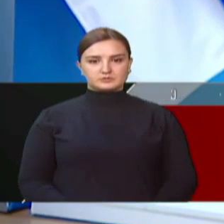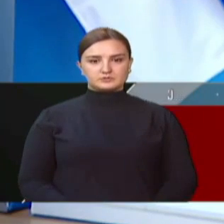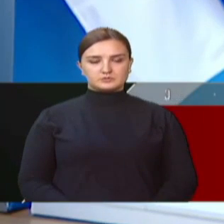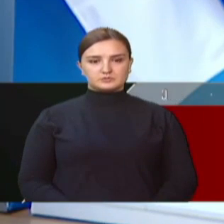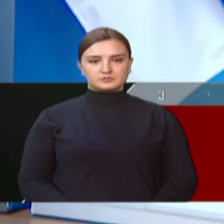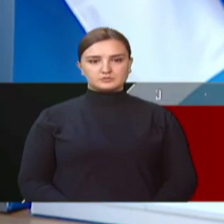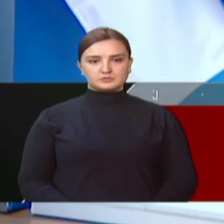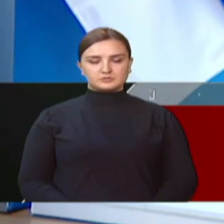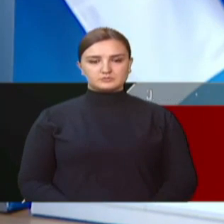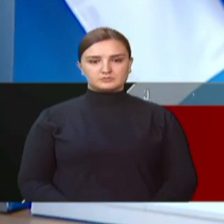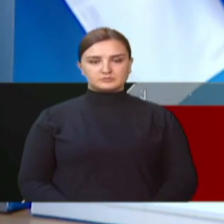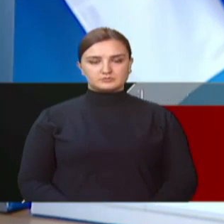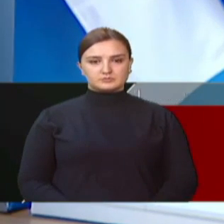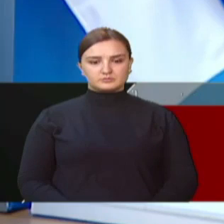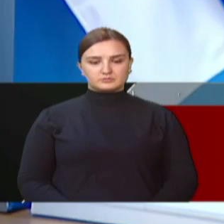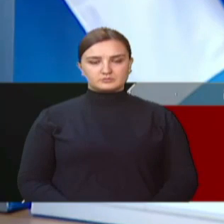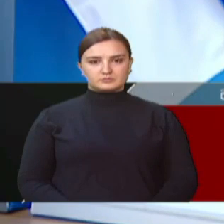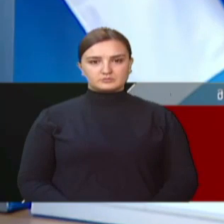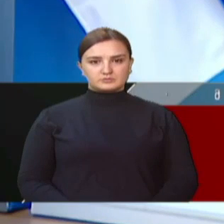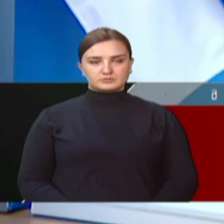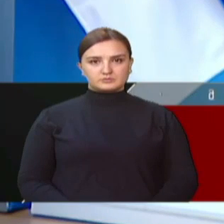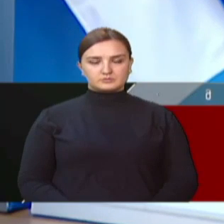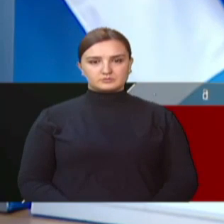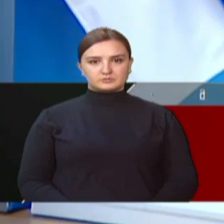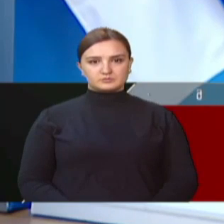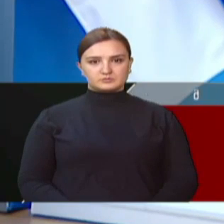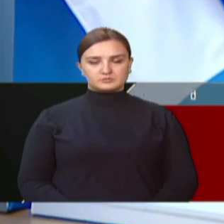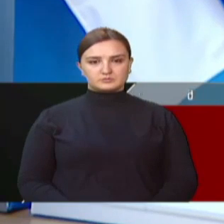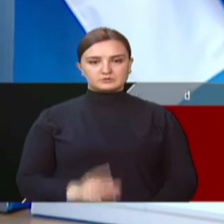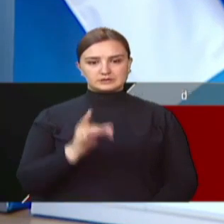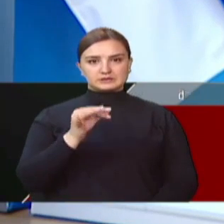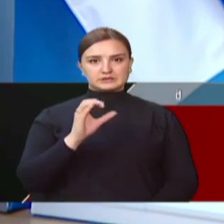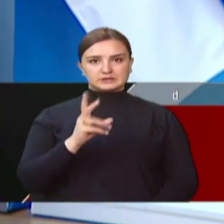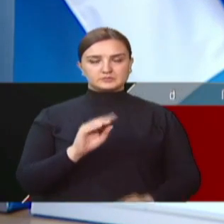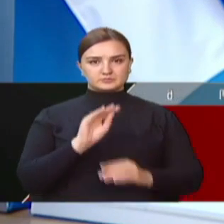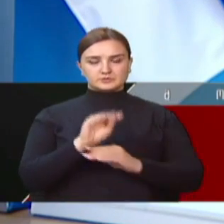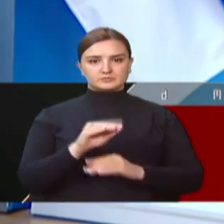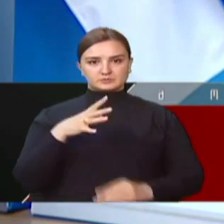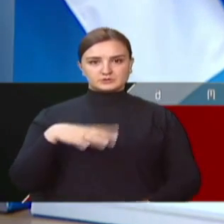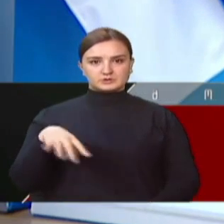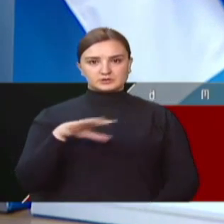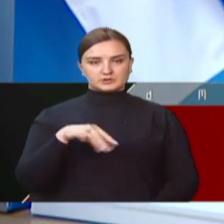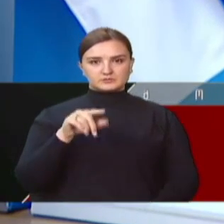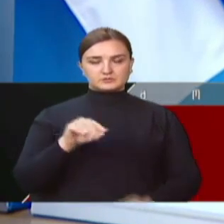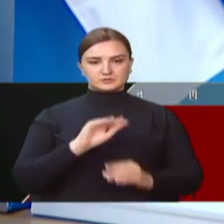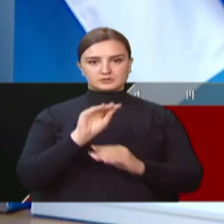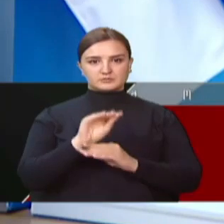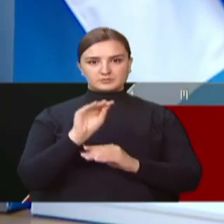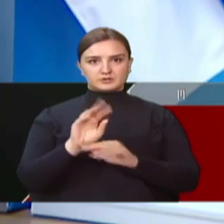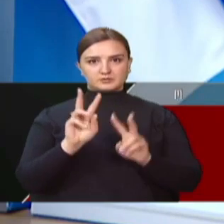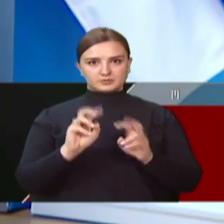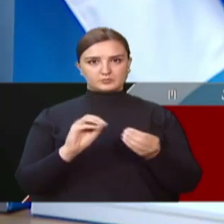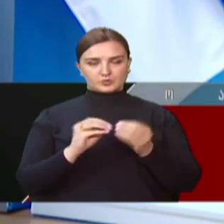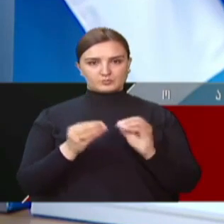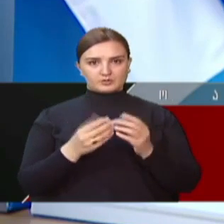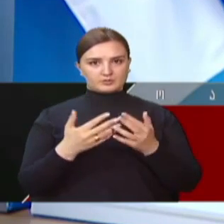და გადადება ამ გადაწყვეტილების, რა თქმა უნდა, ზრდის რისკებს და საქართველოს უქმნის დამატებით პრობლემებს.